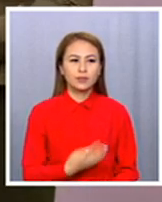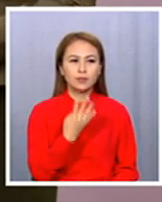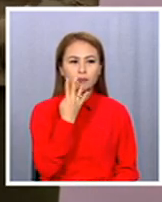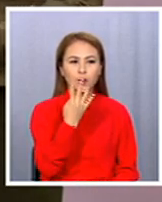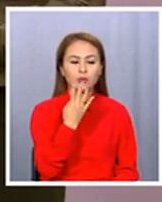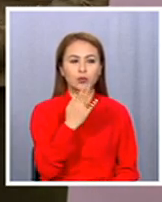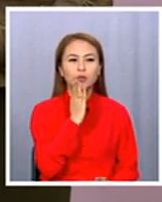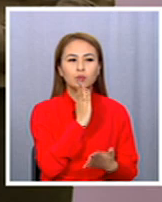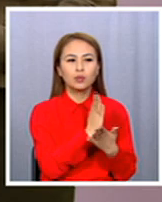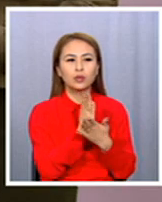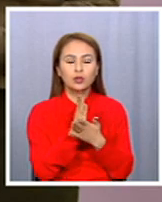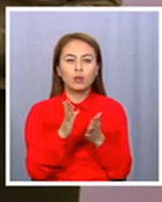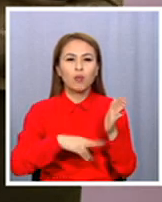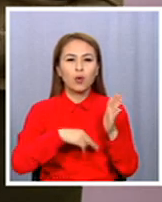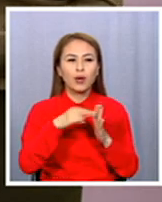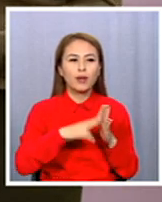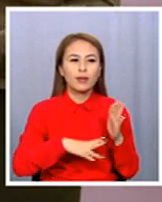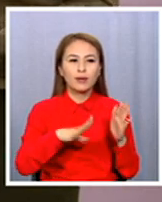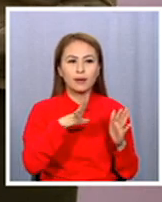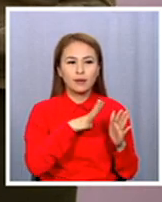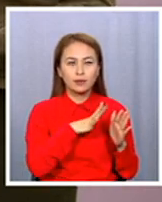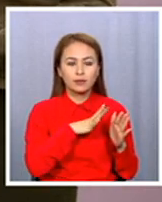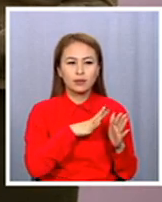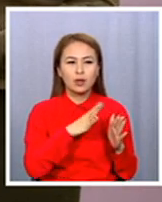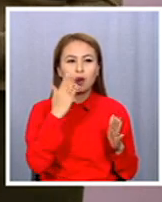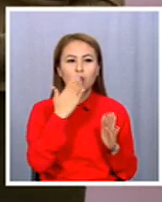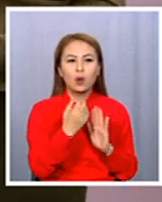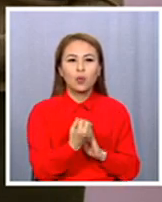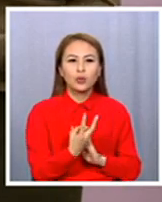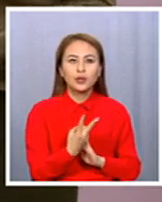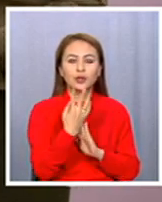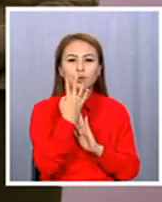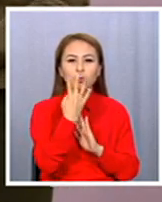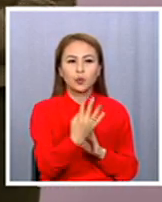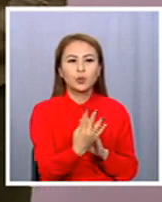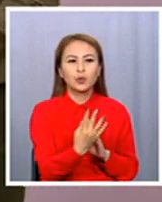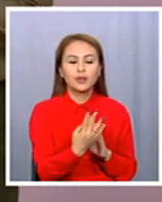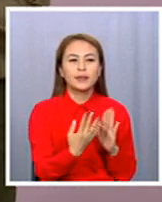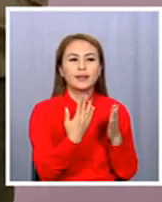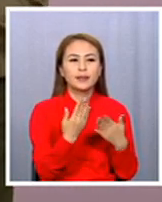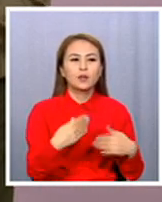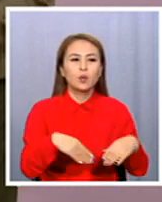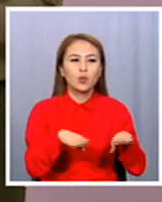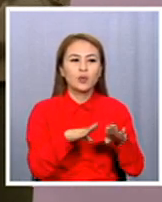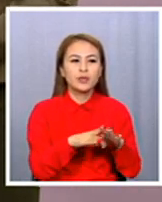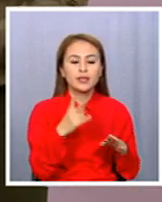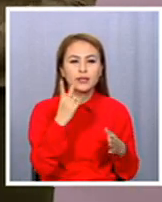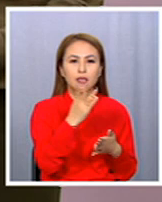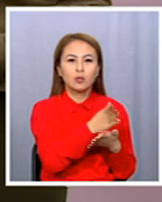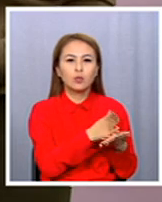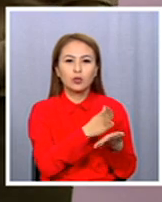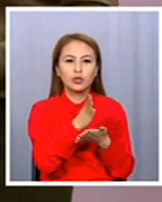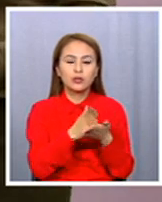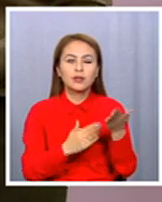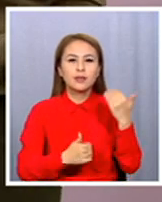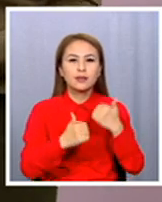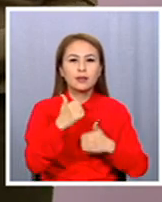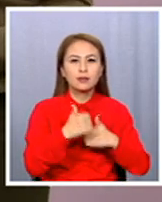бөлігі боялған, яғни алынған. 12-ден 4. Енді осы 2 бөлшекті